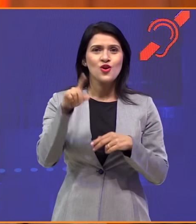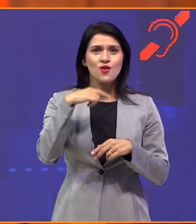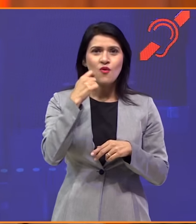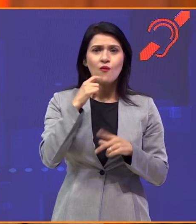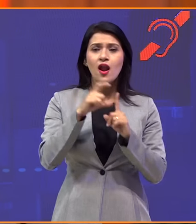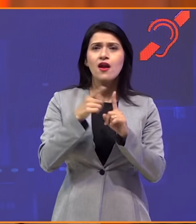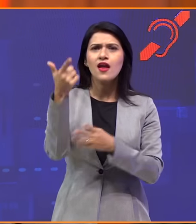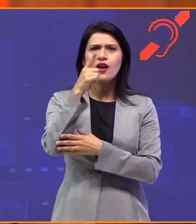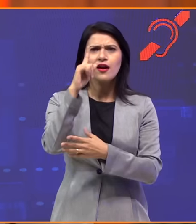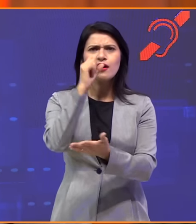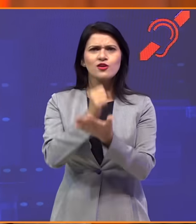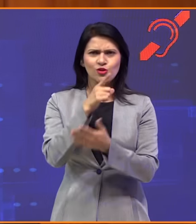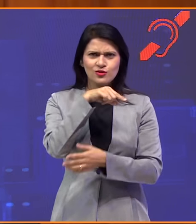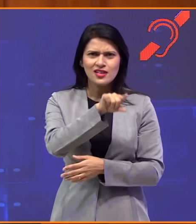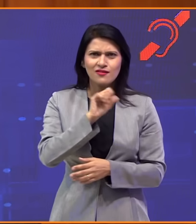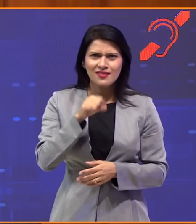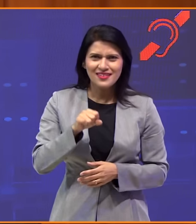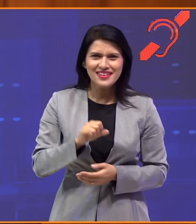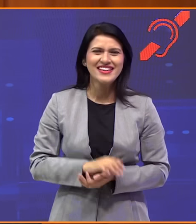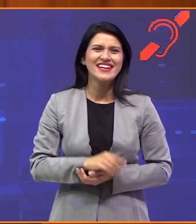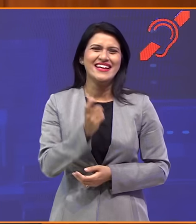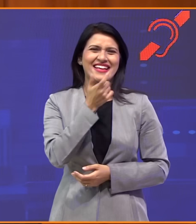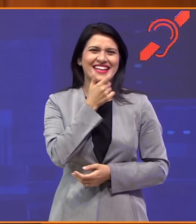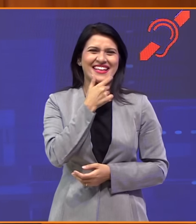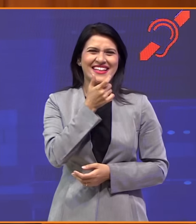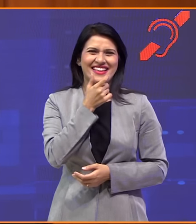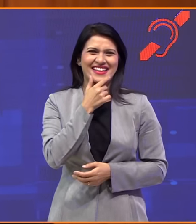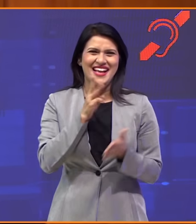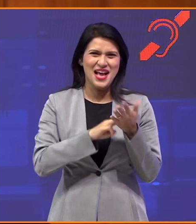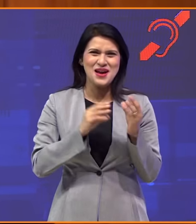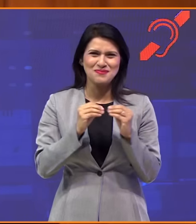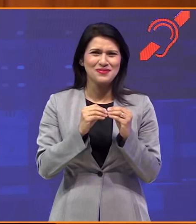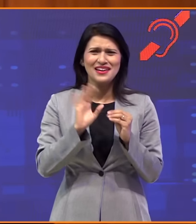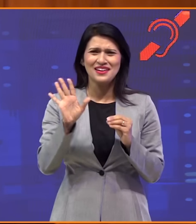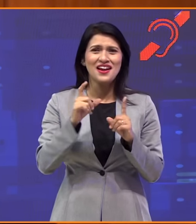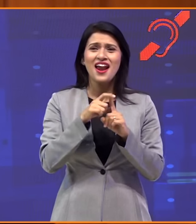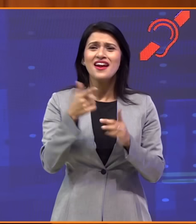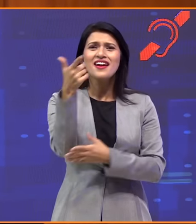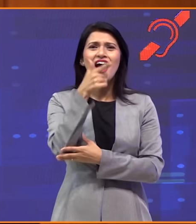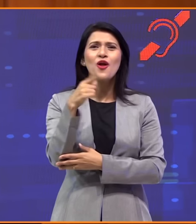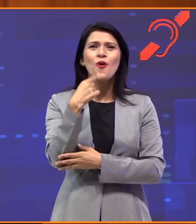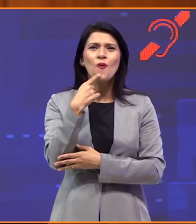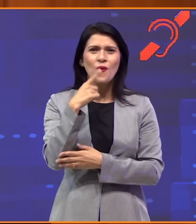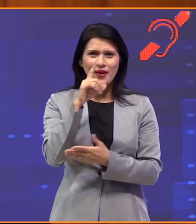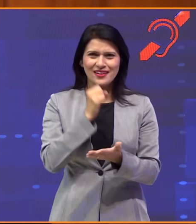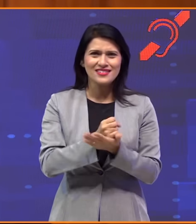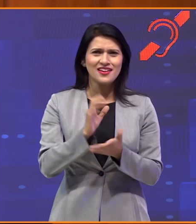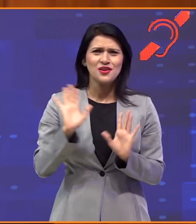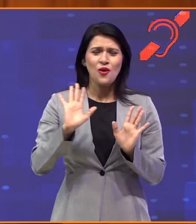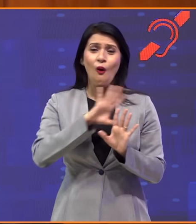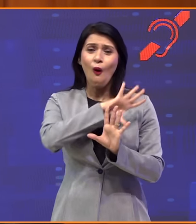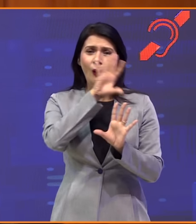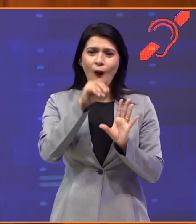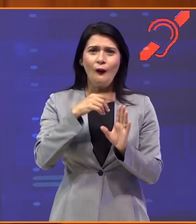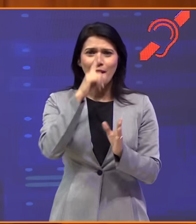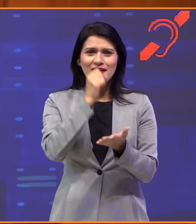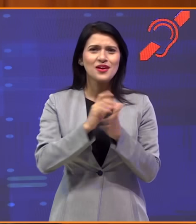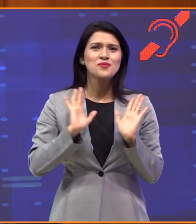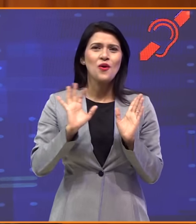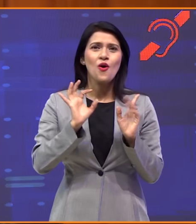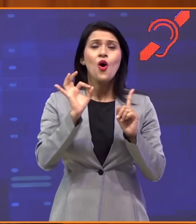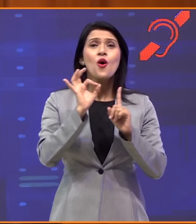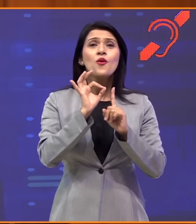कौन होगा यह भी आपने तय किया देखिए बहुत सारी चीजें मेरी मेरी मर्जी से नहीं होती मेरे प्रोड्यूसर की